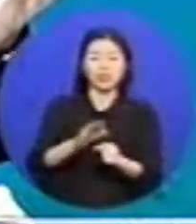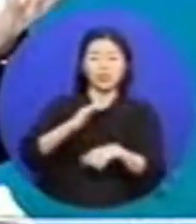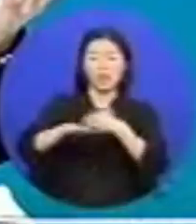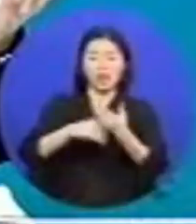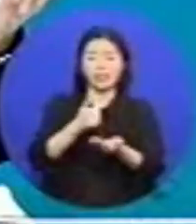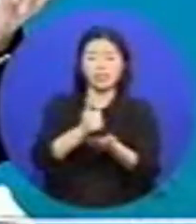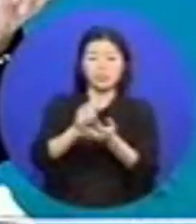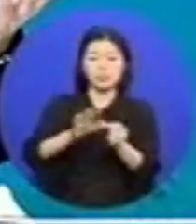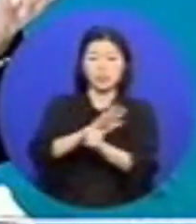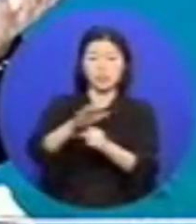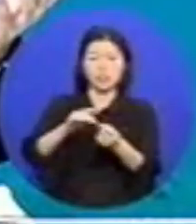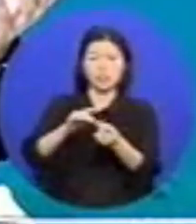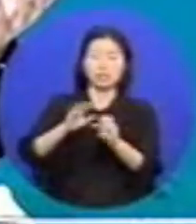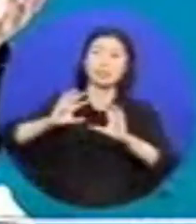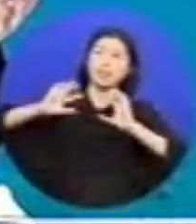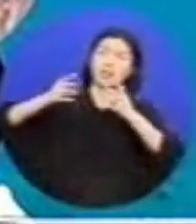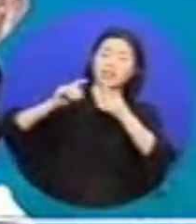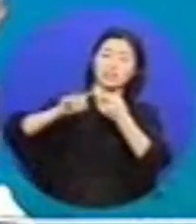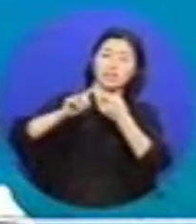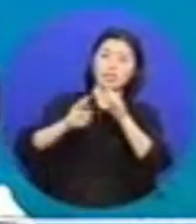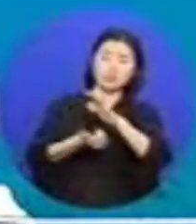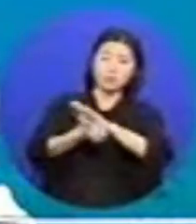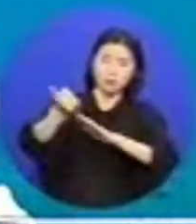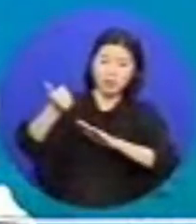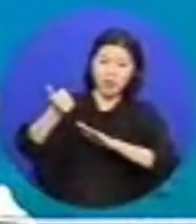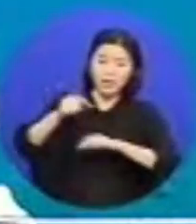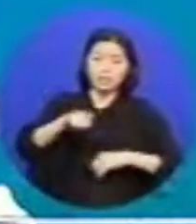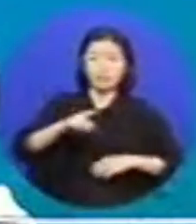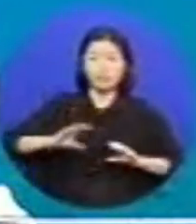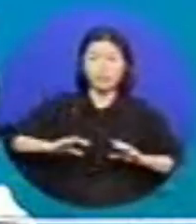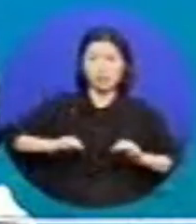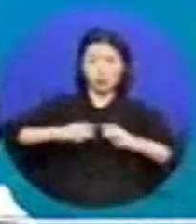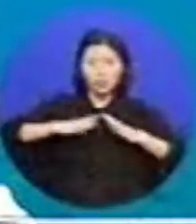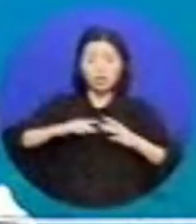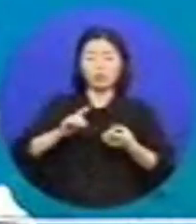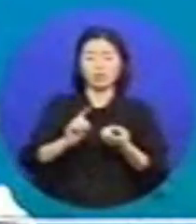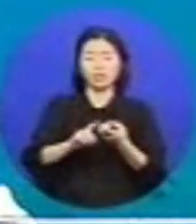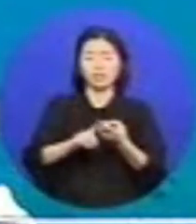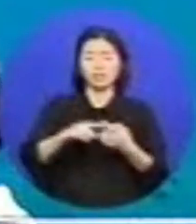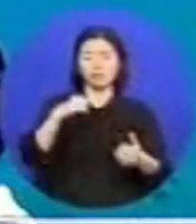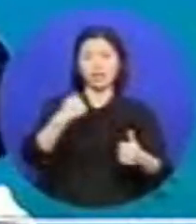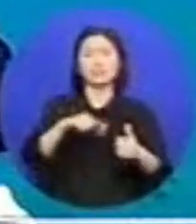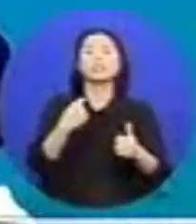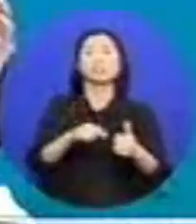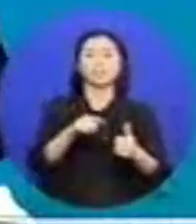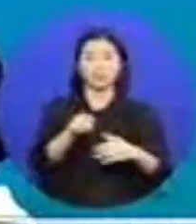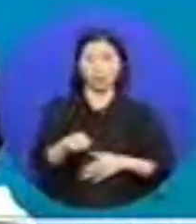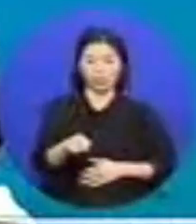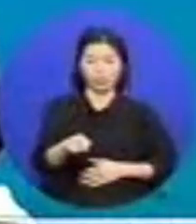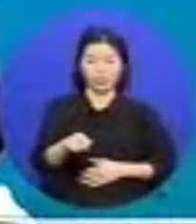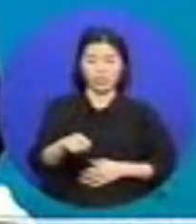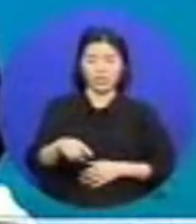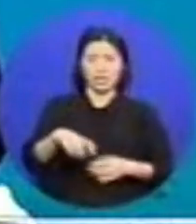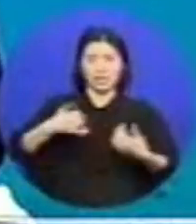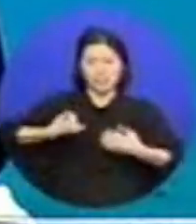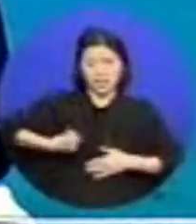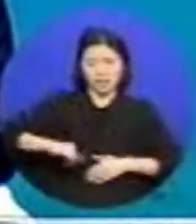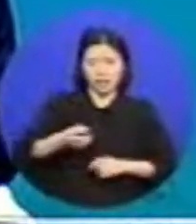대한 소망, 그 놀라운 것을 가르치라는 거예요. 자녀들에게 전해주라는 거예요.